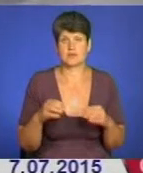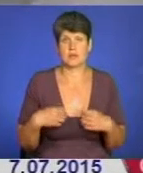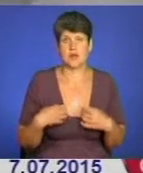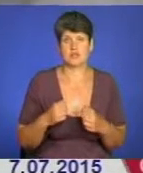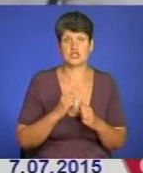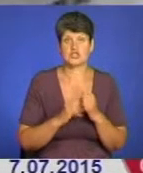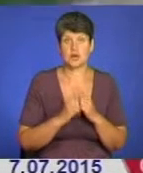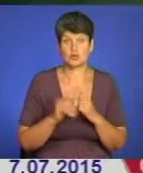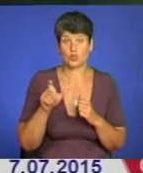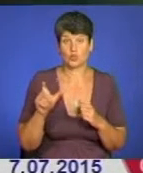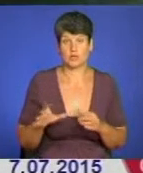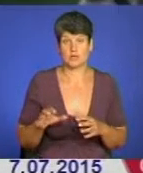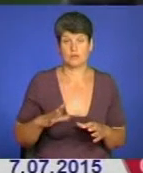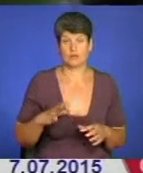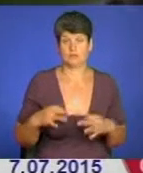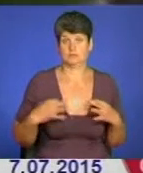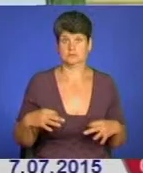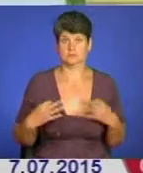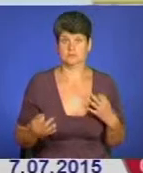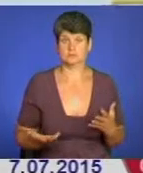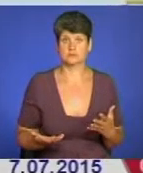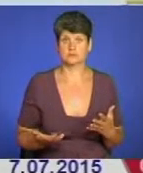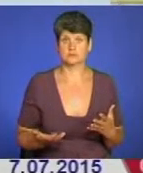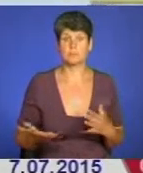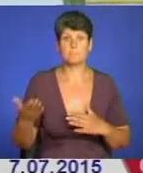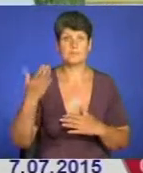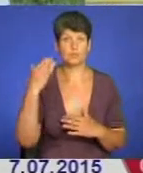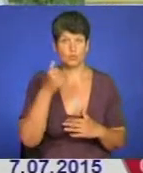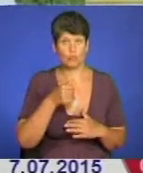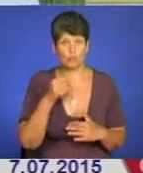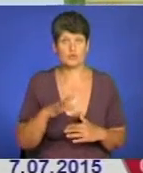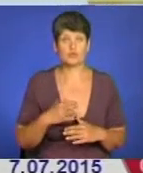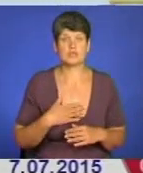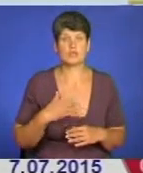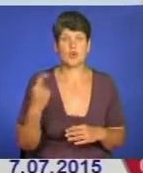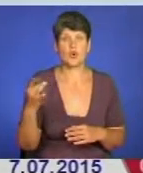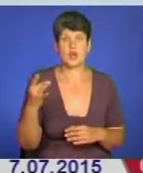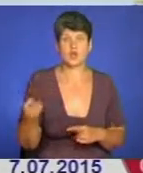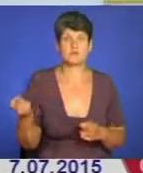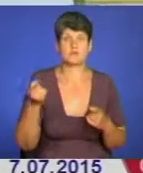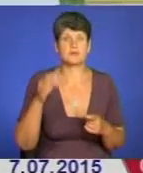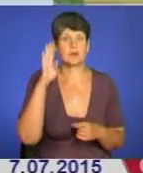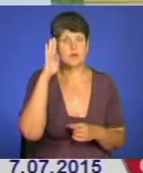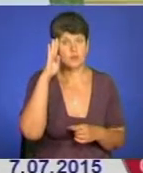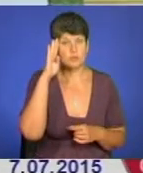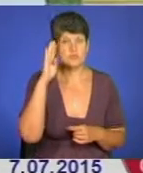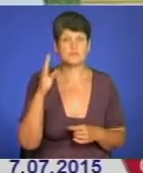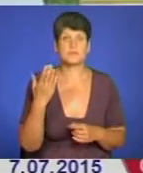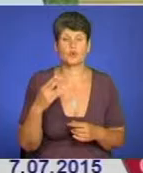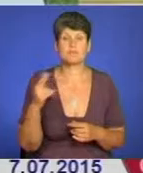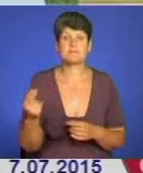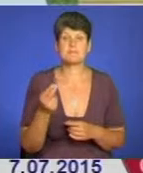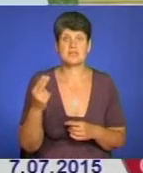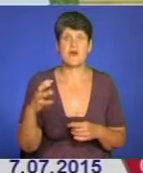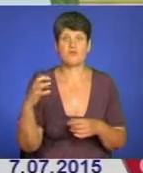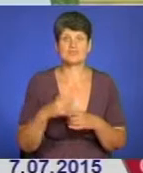агресію проявляють саме люди. В минулому році до нас з одного із районів був хлопчик, якого змія